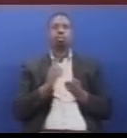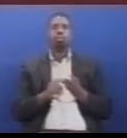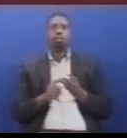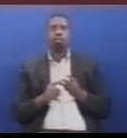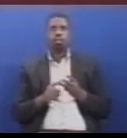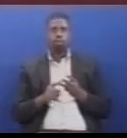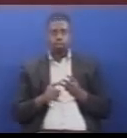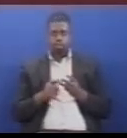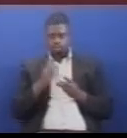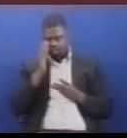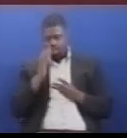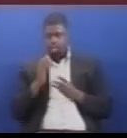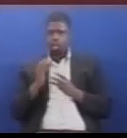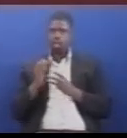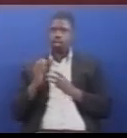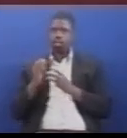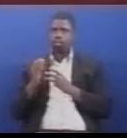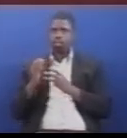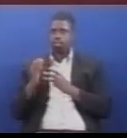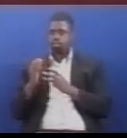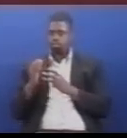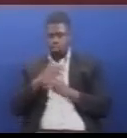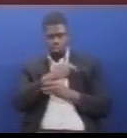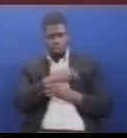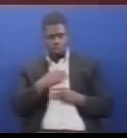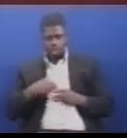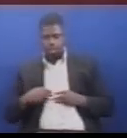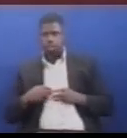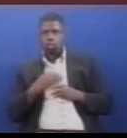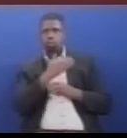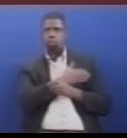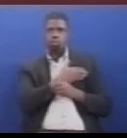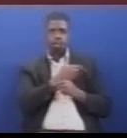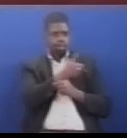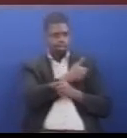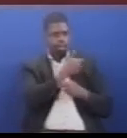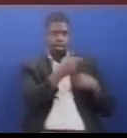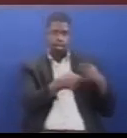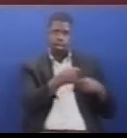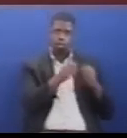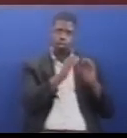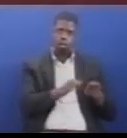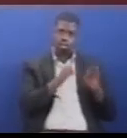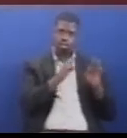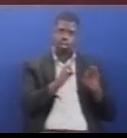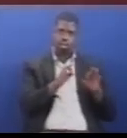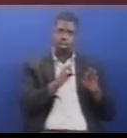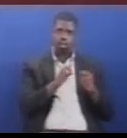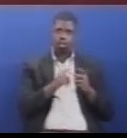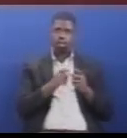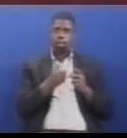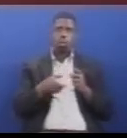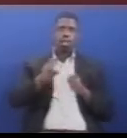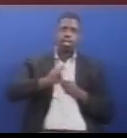Marekani na serikali ya Jamhuri ya Ujerumani, huduma za tiba zimeendelea kuboreshwa, hasa kwa kuboresha na